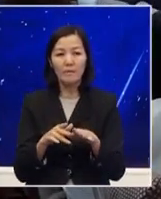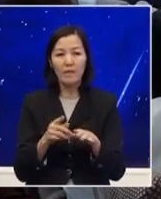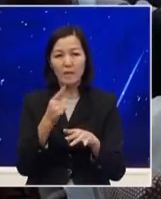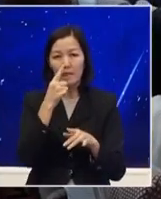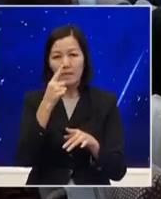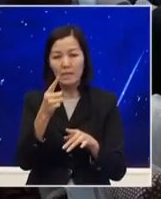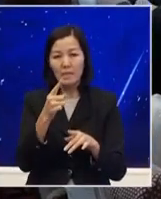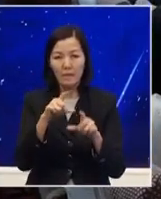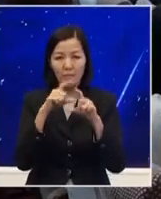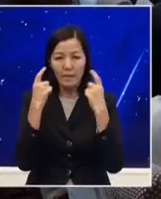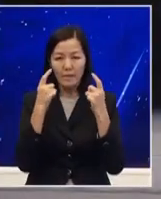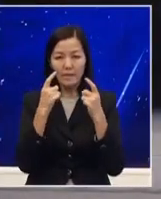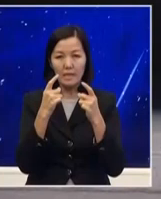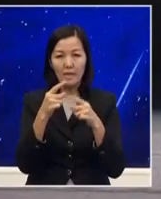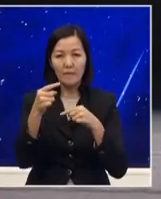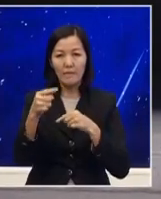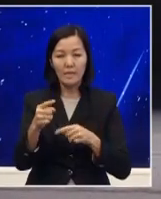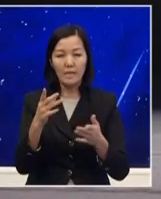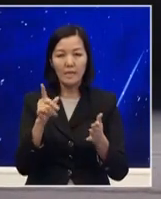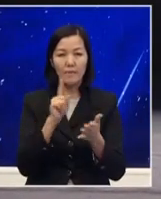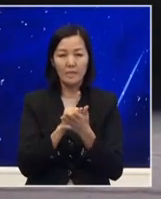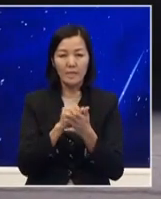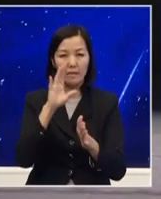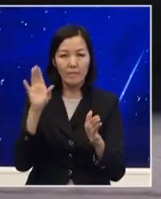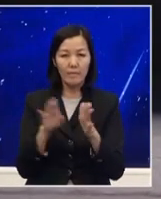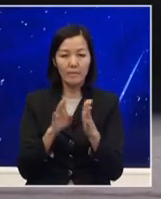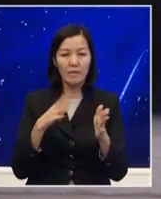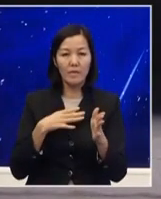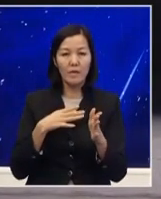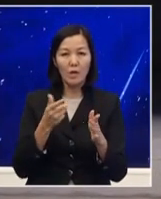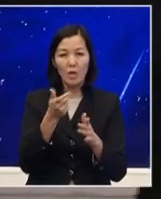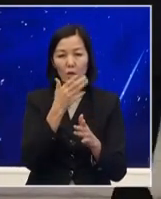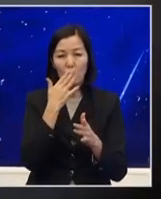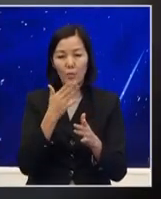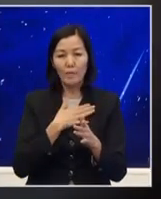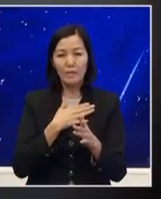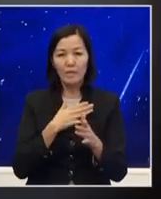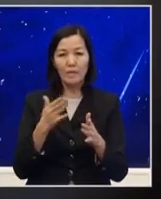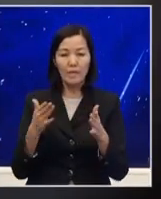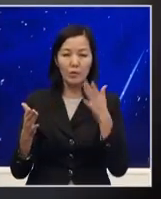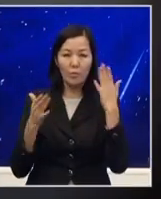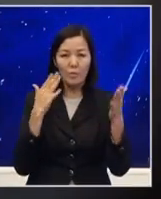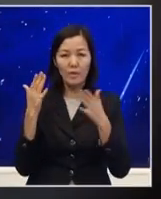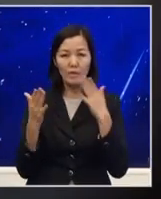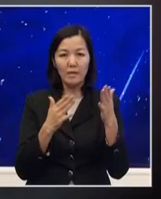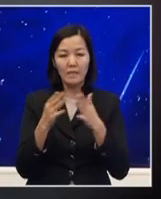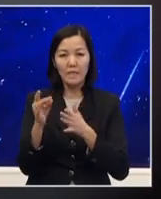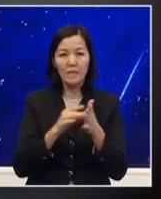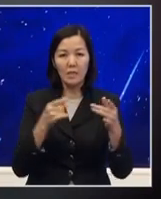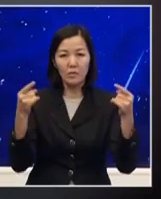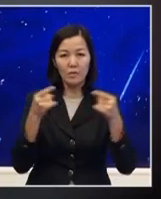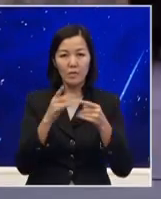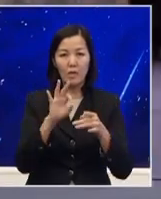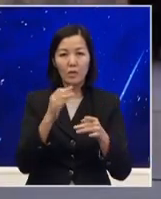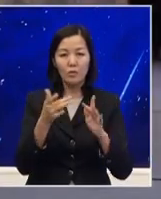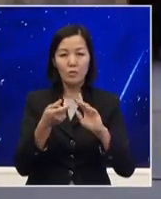Зрители использовали маски и соблюдали социальное дистанцирование. Для остальных же любителей добрых шуток и задорного юмора велась прямая трансляция в